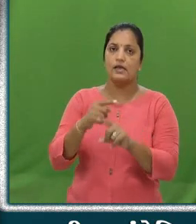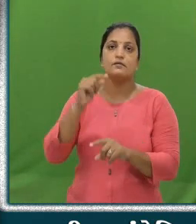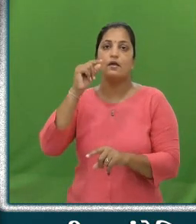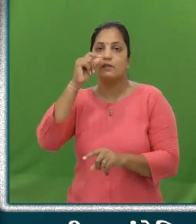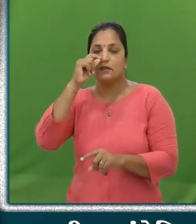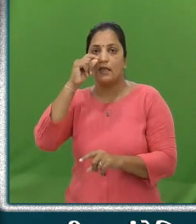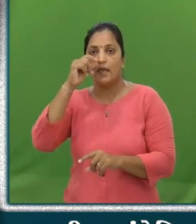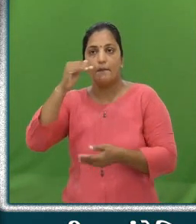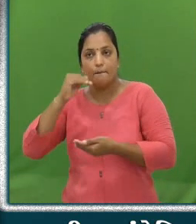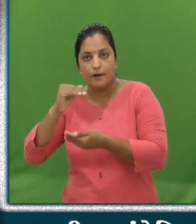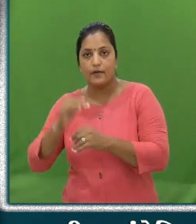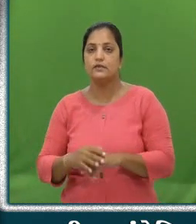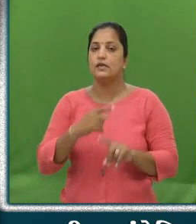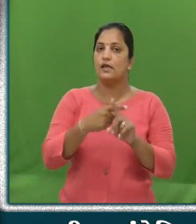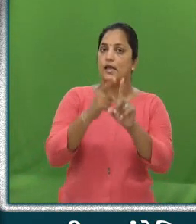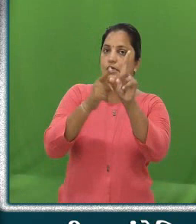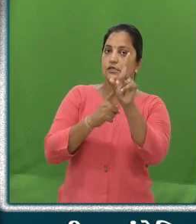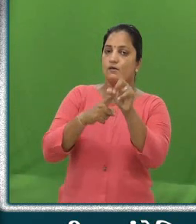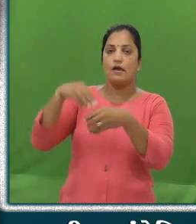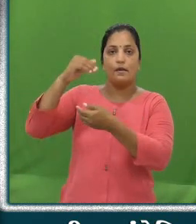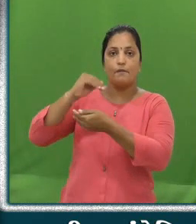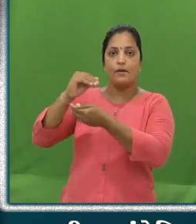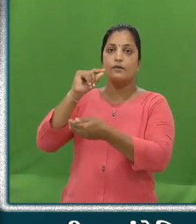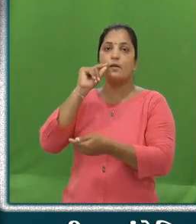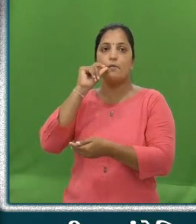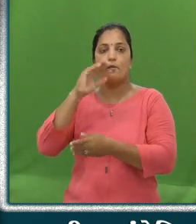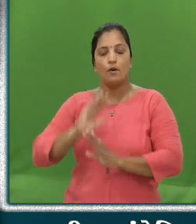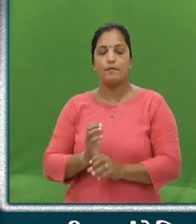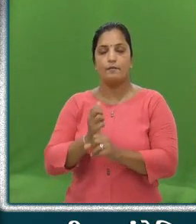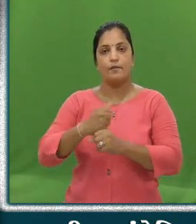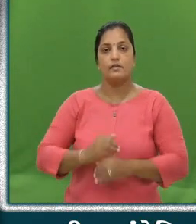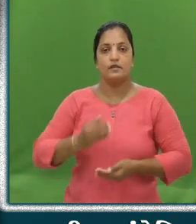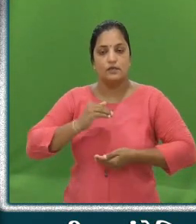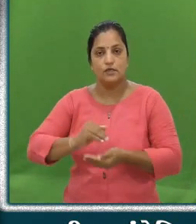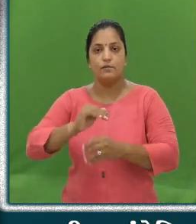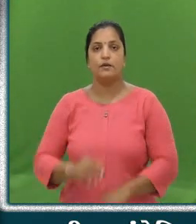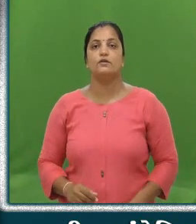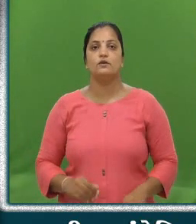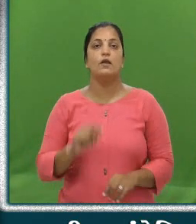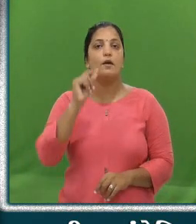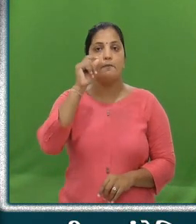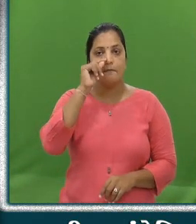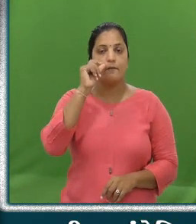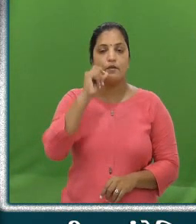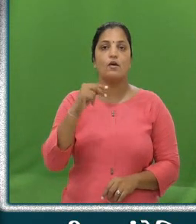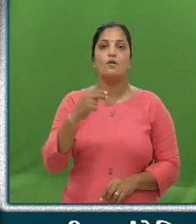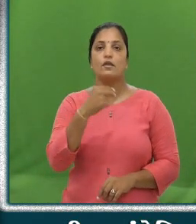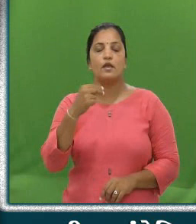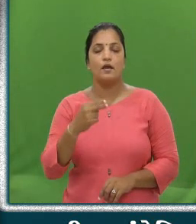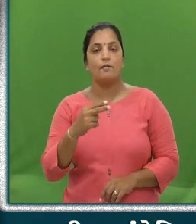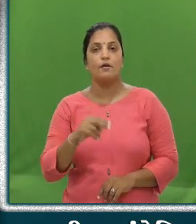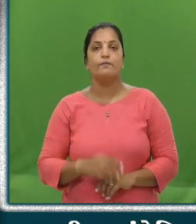અને XY ભેગા થાય તો તે આ રીતે જે છોકરા બનતા હોય છે આપણે નર અને માદા શબ્દ